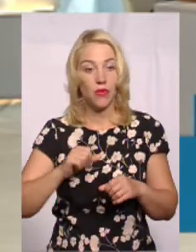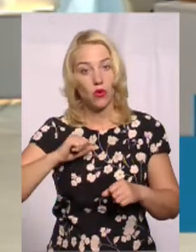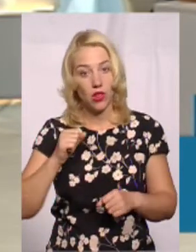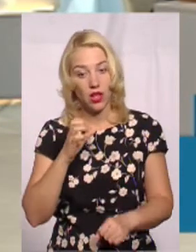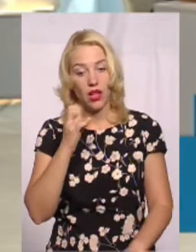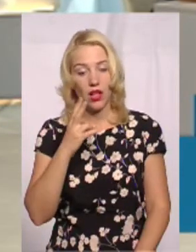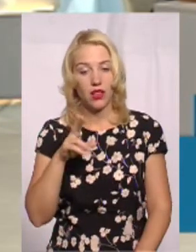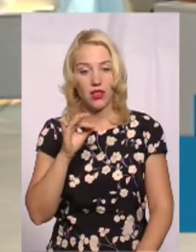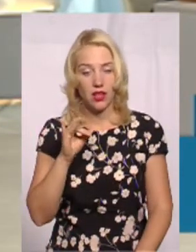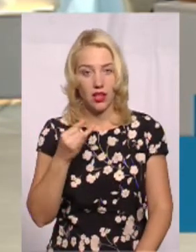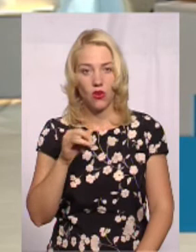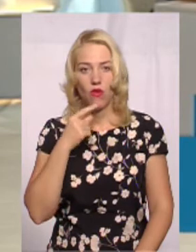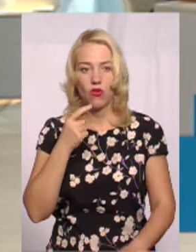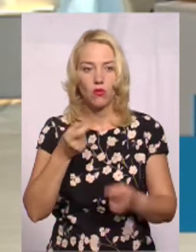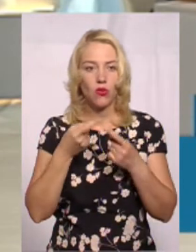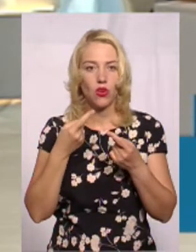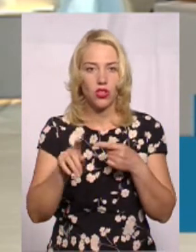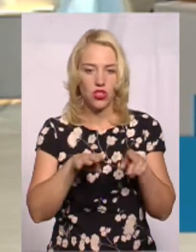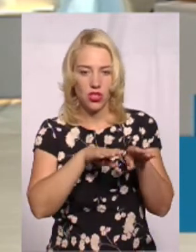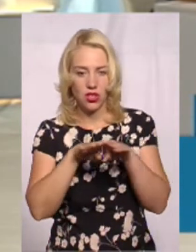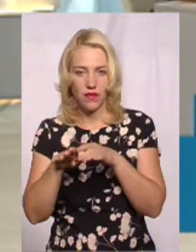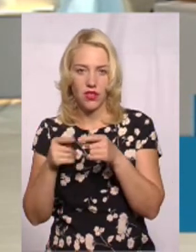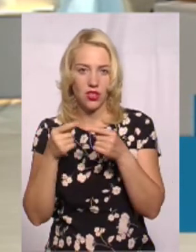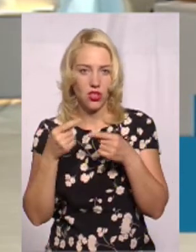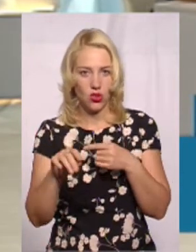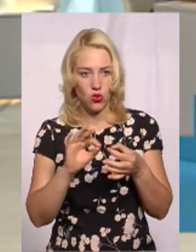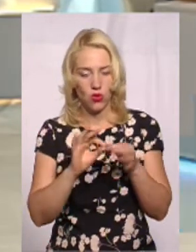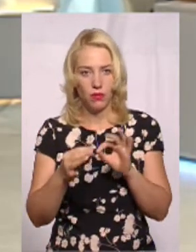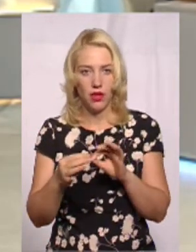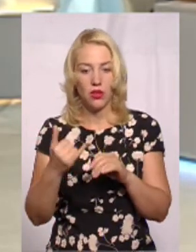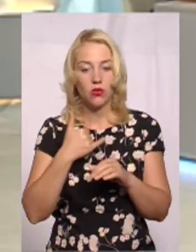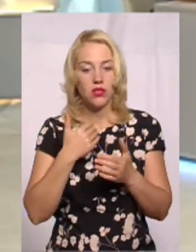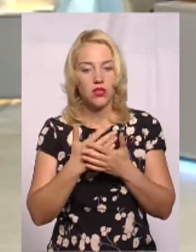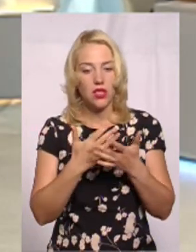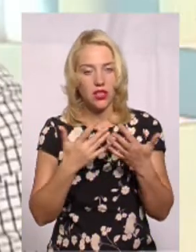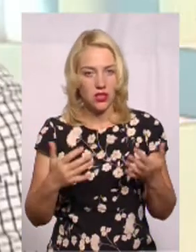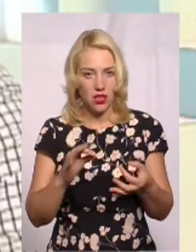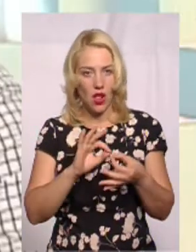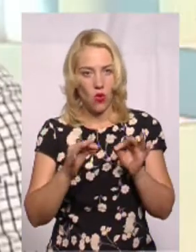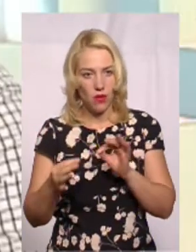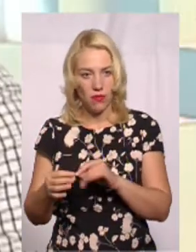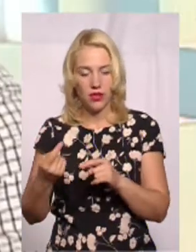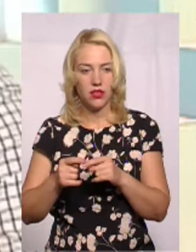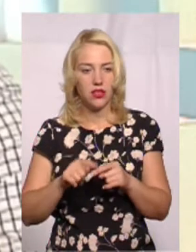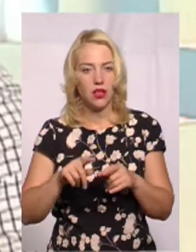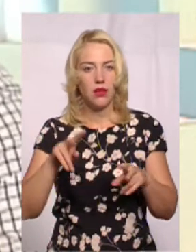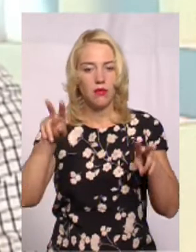Андрій Васильович, він говорить про інший рівень іншої олімпіади. Я розумію. Олімпіад так. Багато у нас є рівних, але ці, які під знаком